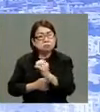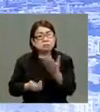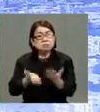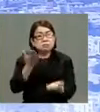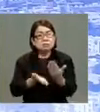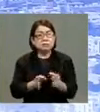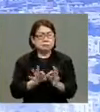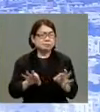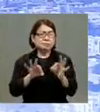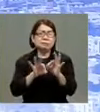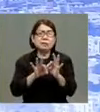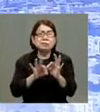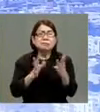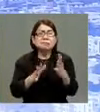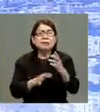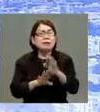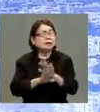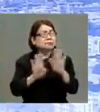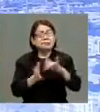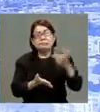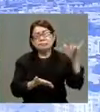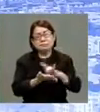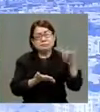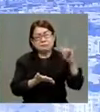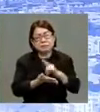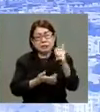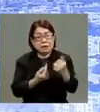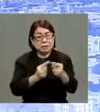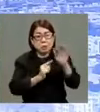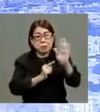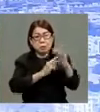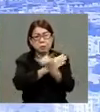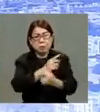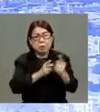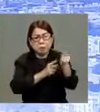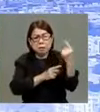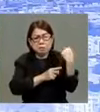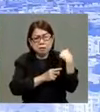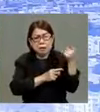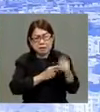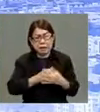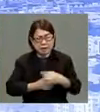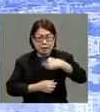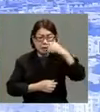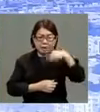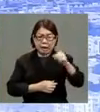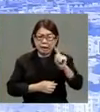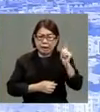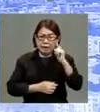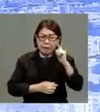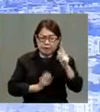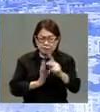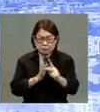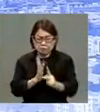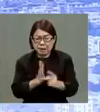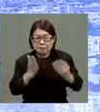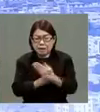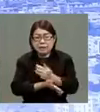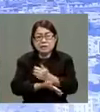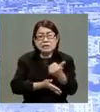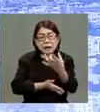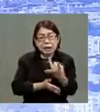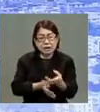นแต่ณตอนนี้สถานการณ์ของโลกมีความจำเป็นอย่างนี้เราเองมีกฎหมายอะไรที่จะมาทดแทนได้ไหมซึ่งตรงนี้ทางคณะกรรม